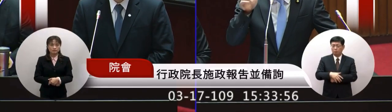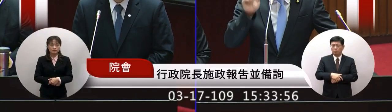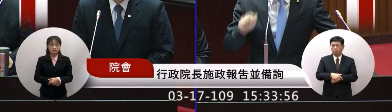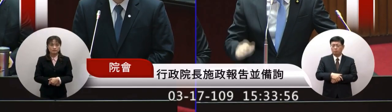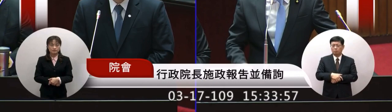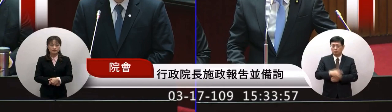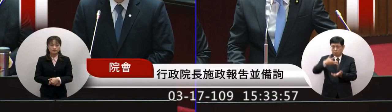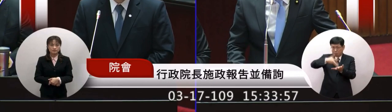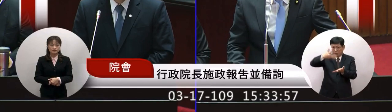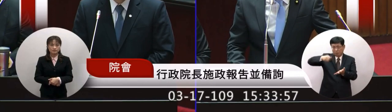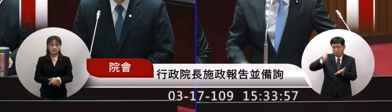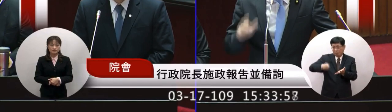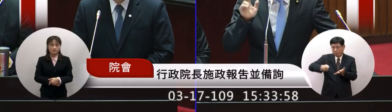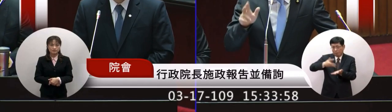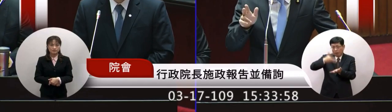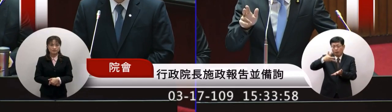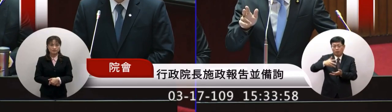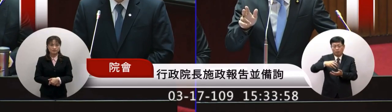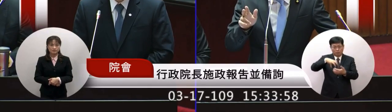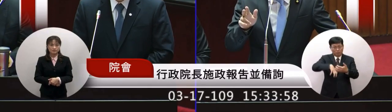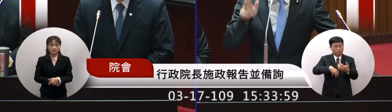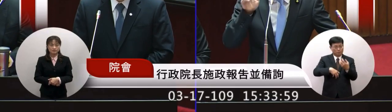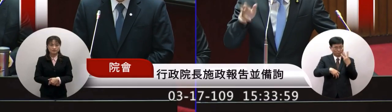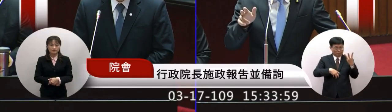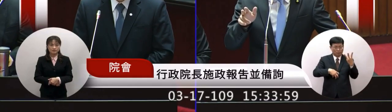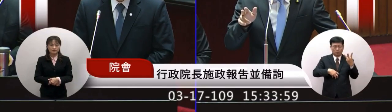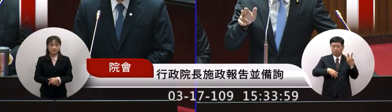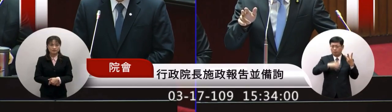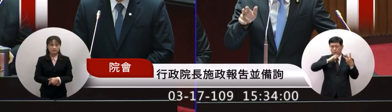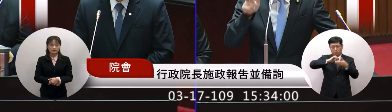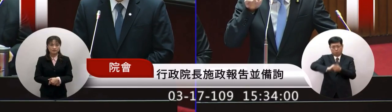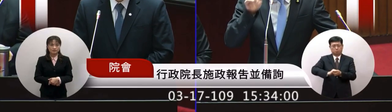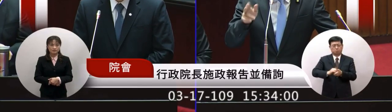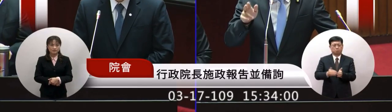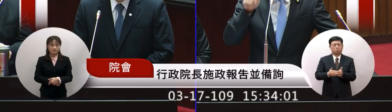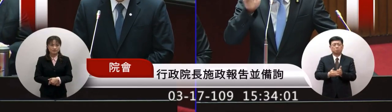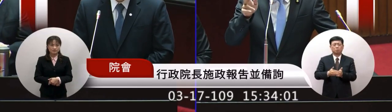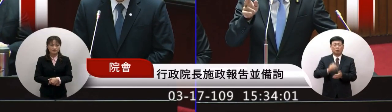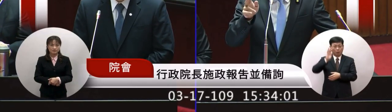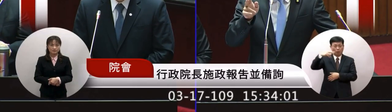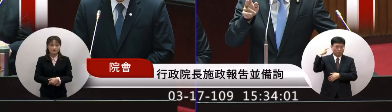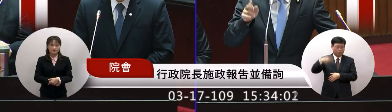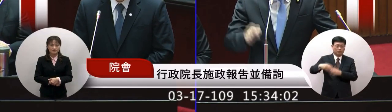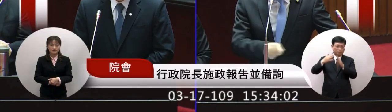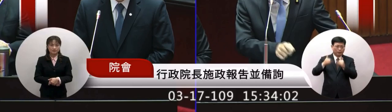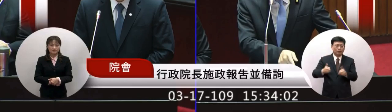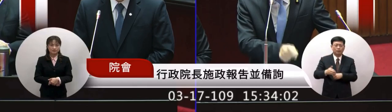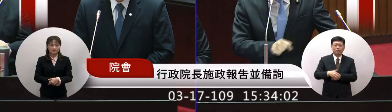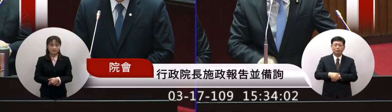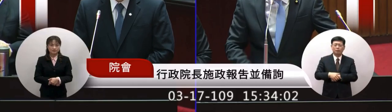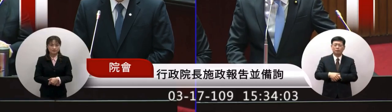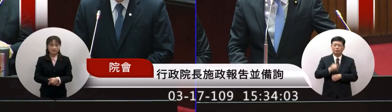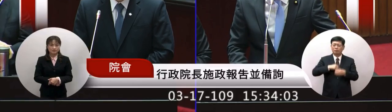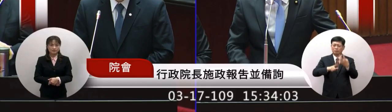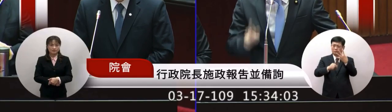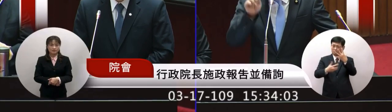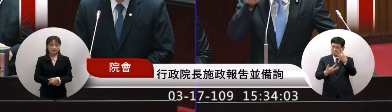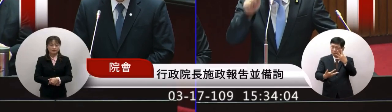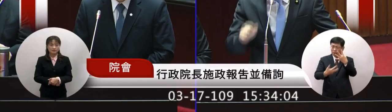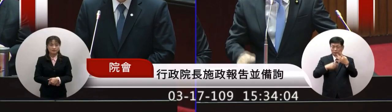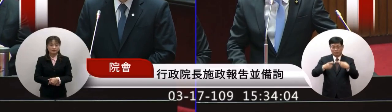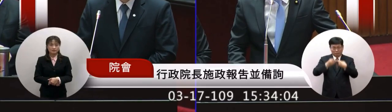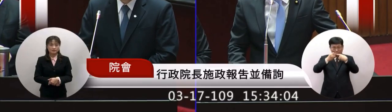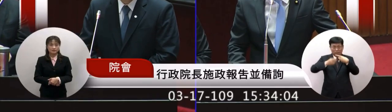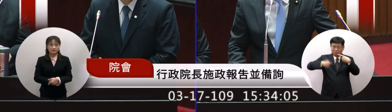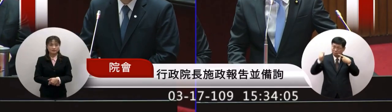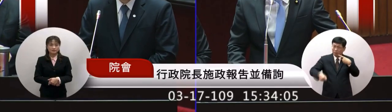八届判决，三届拢定言，了后才搁听。啊，你四月八号这届头一